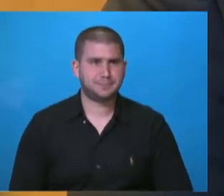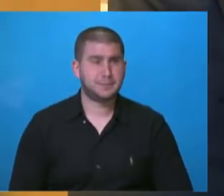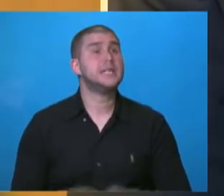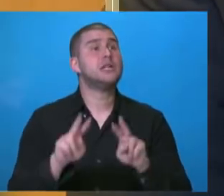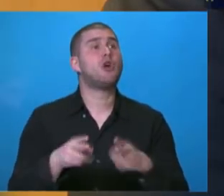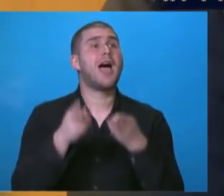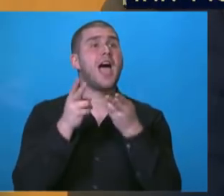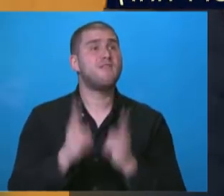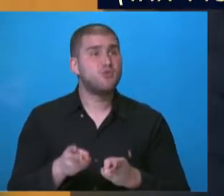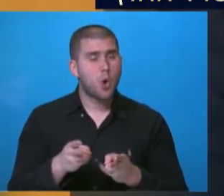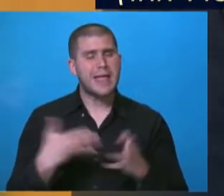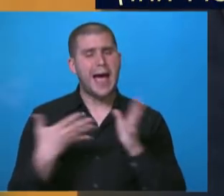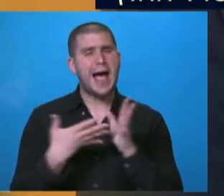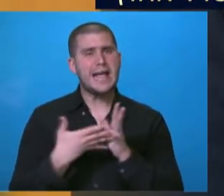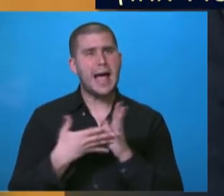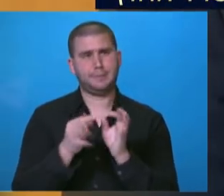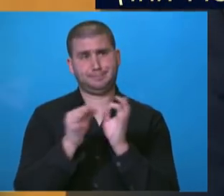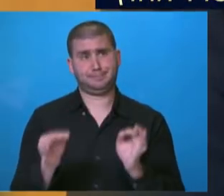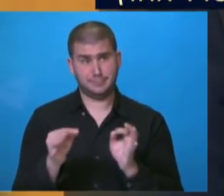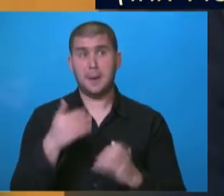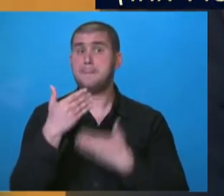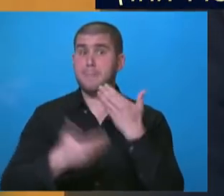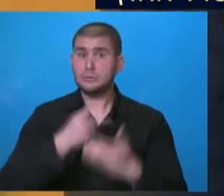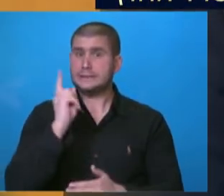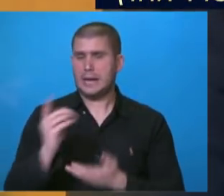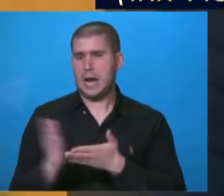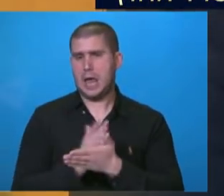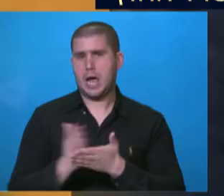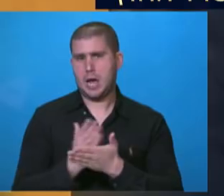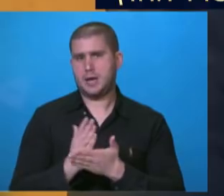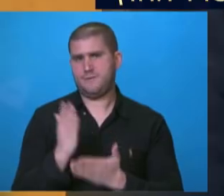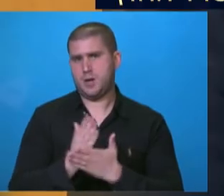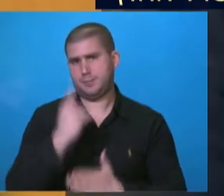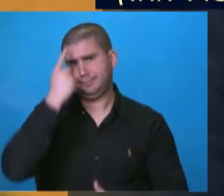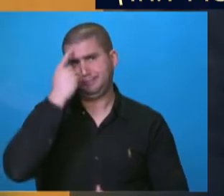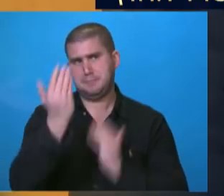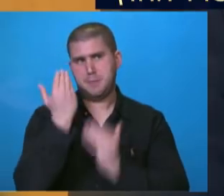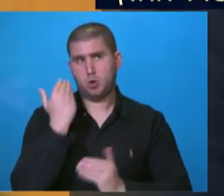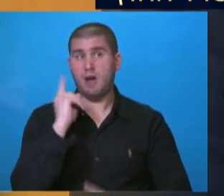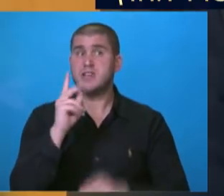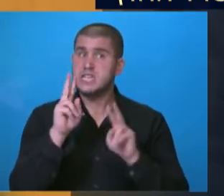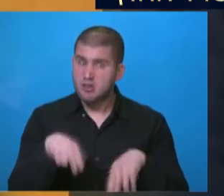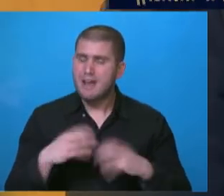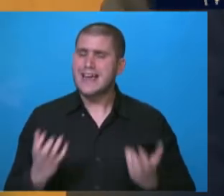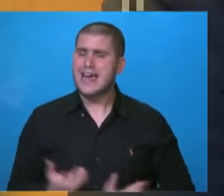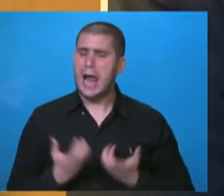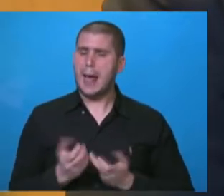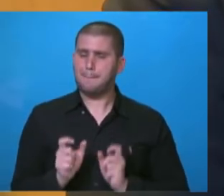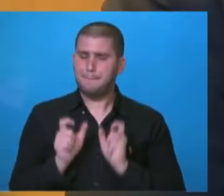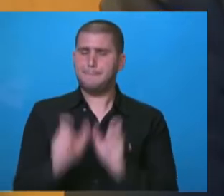אפשרות לפתיחה בחקירה בהמשך, וצריך להערך לזה, אבל יש גם כלים